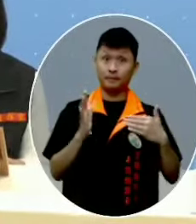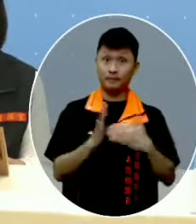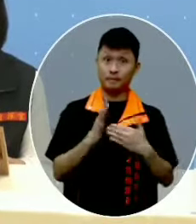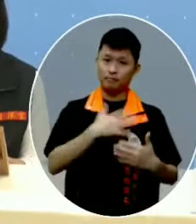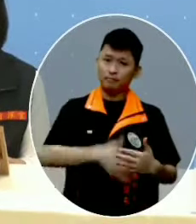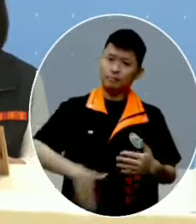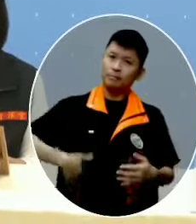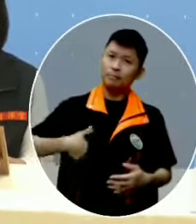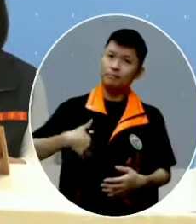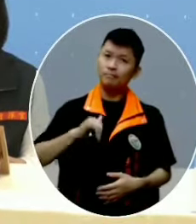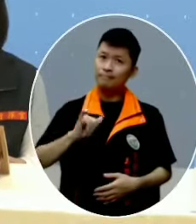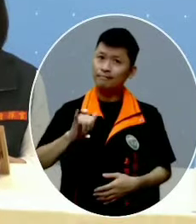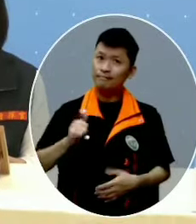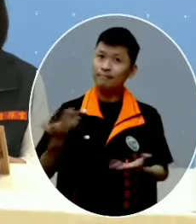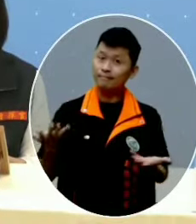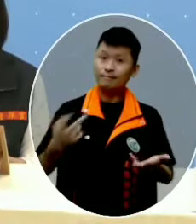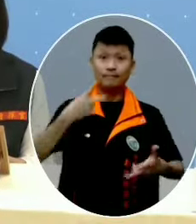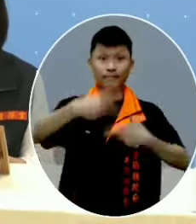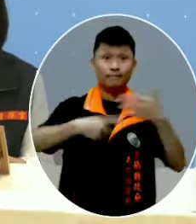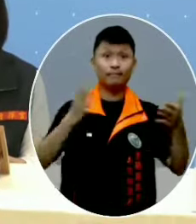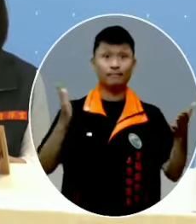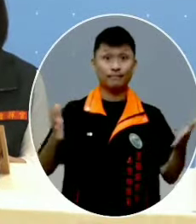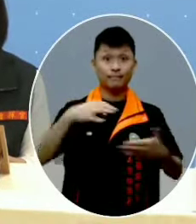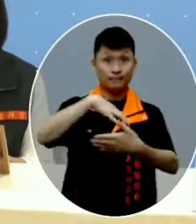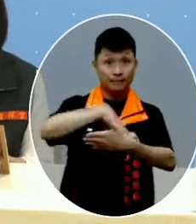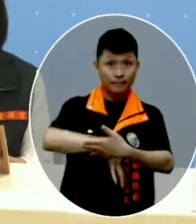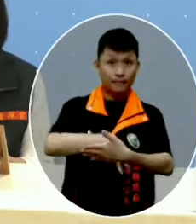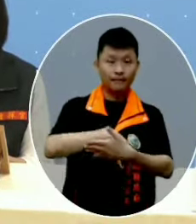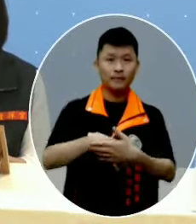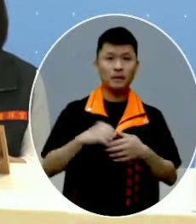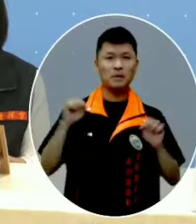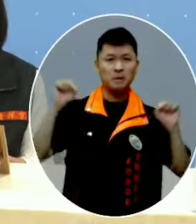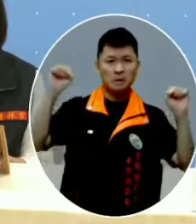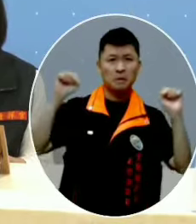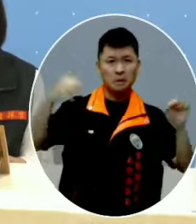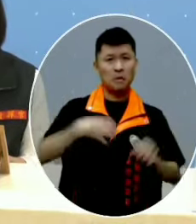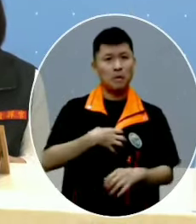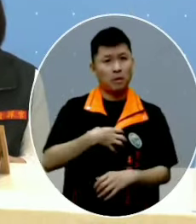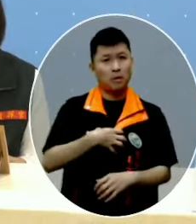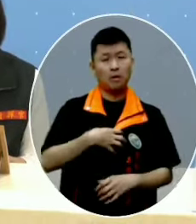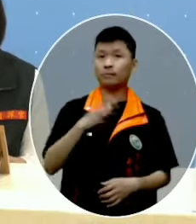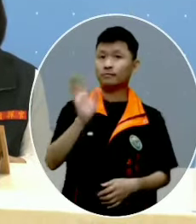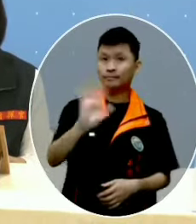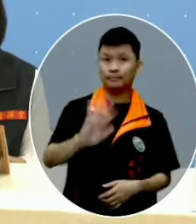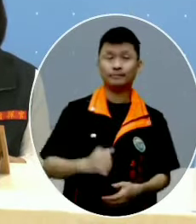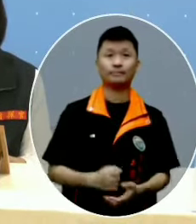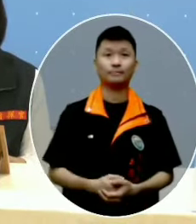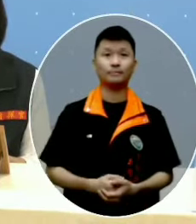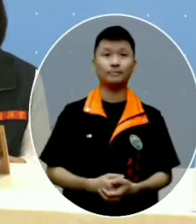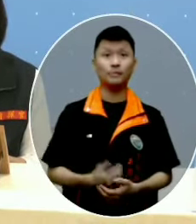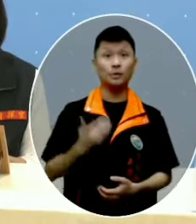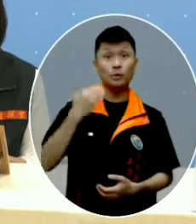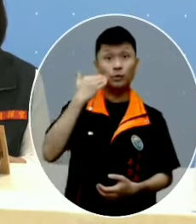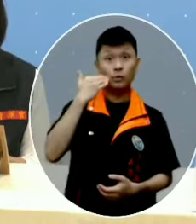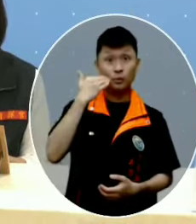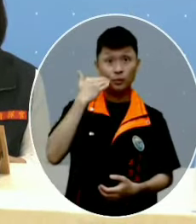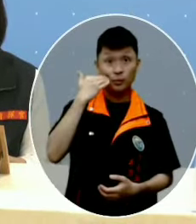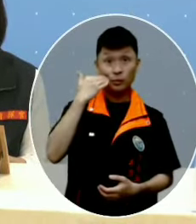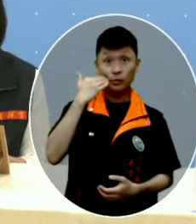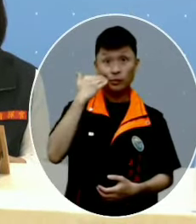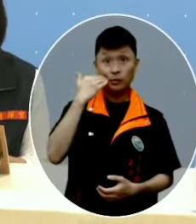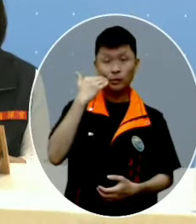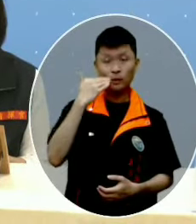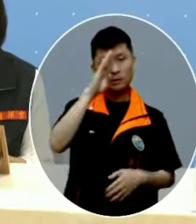身体状况。2个星期内，请避免做剧烈的运动。如果呢不是，可